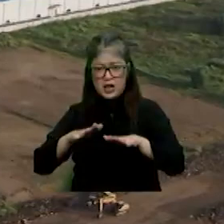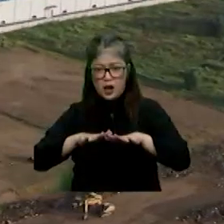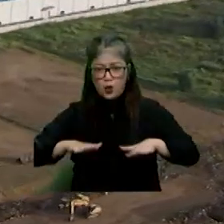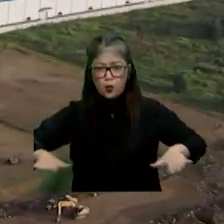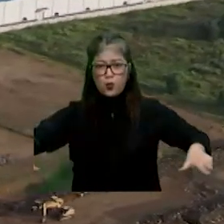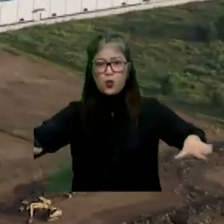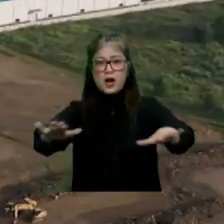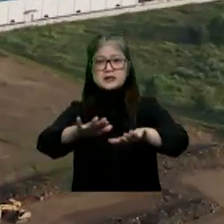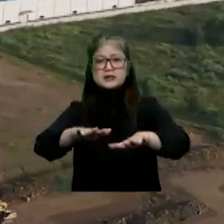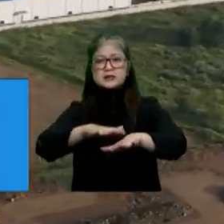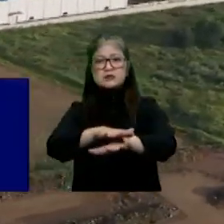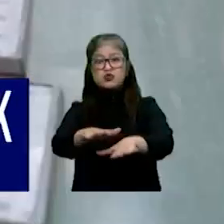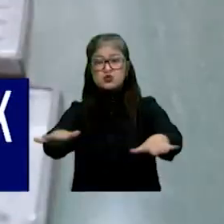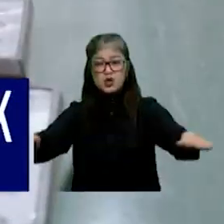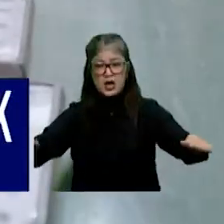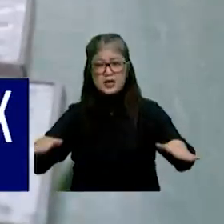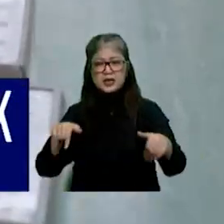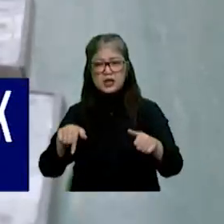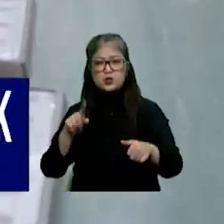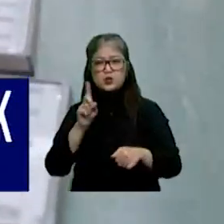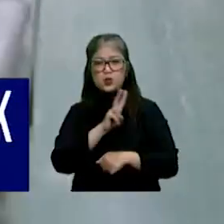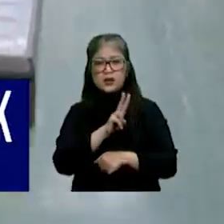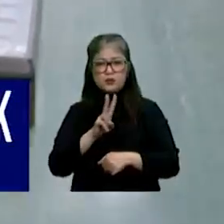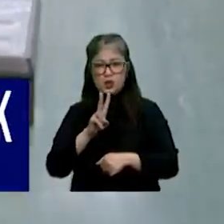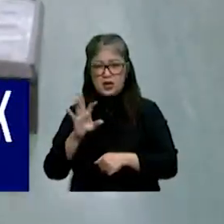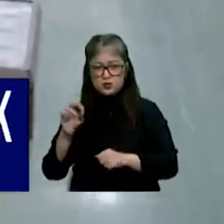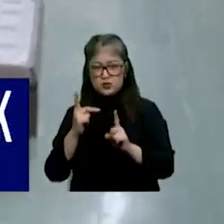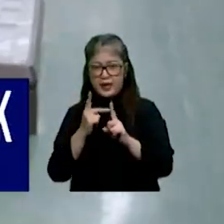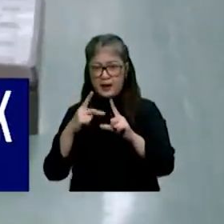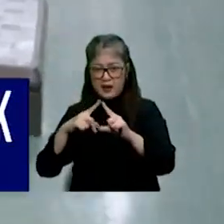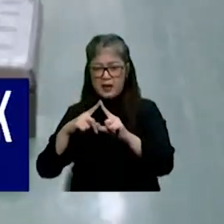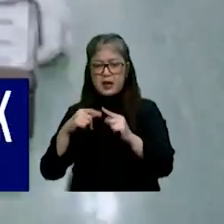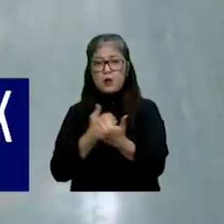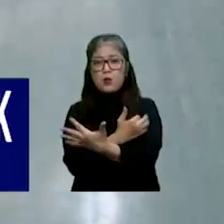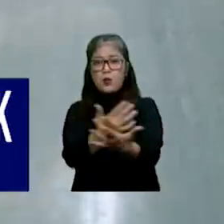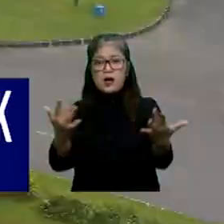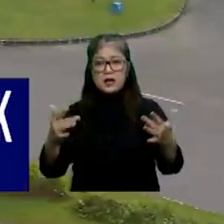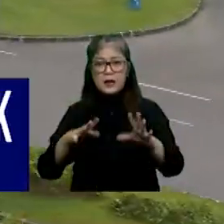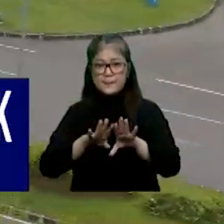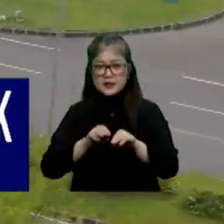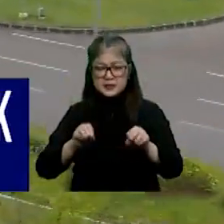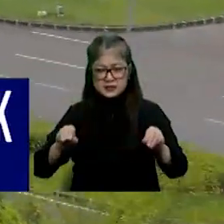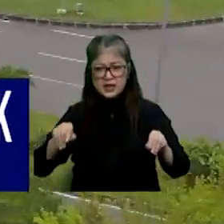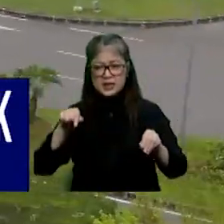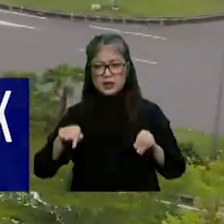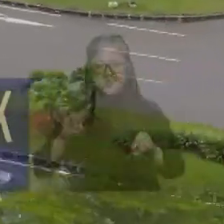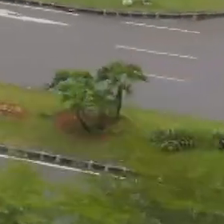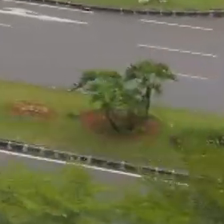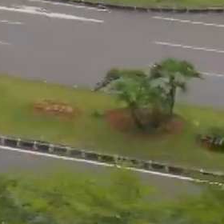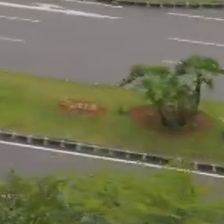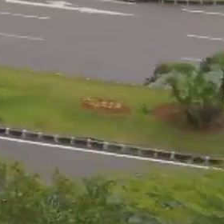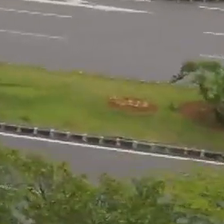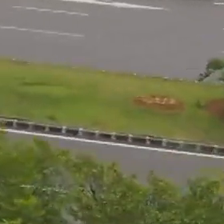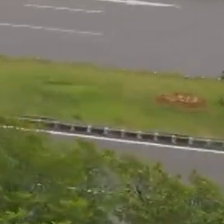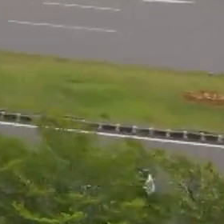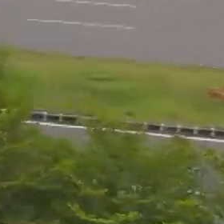pengembangan 2.200 hektar. Selain warga masyarakat dan para pekerja, lini lain yang mendapatkan dampak manfaat